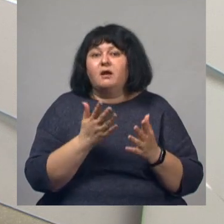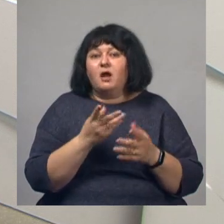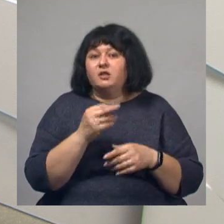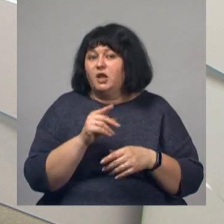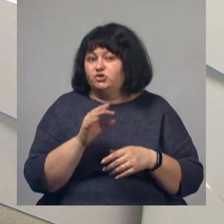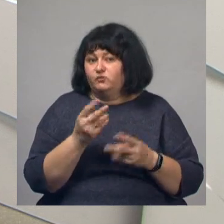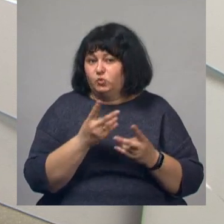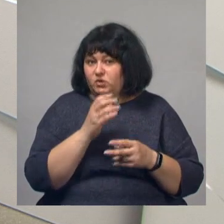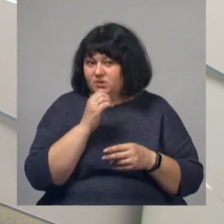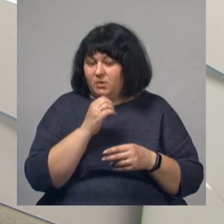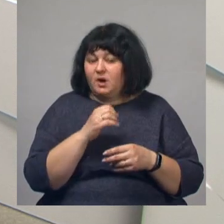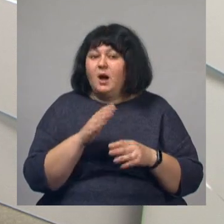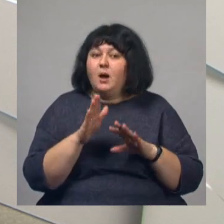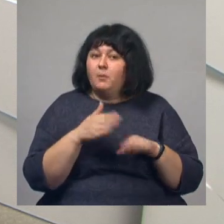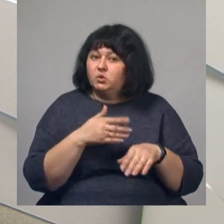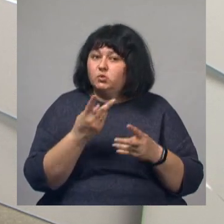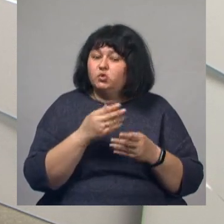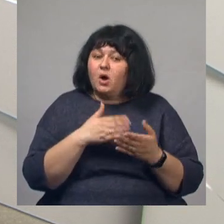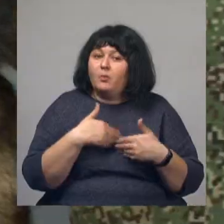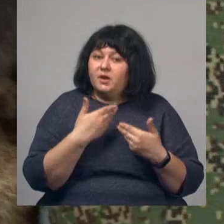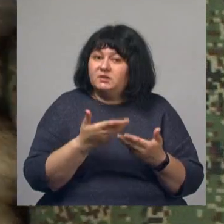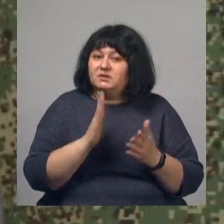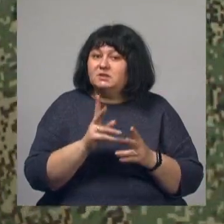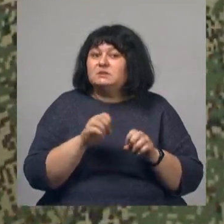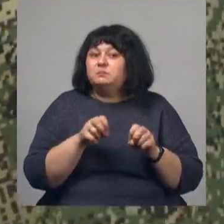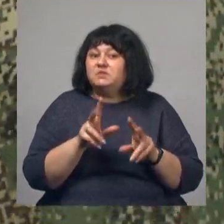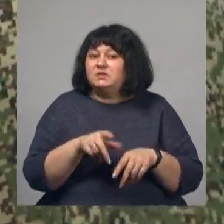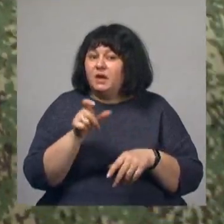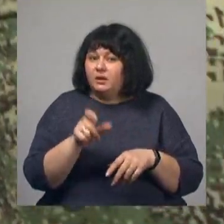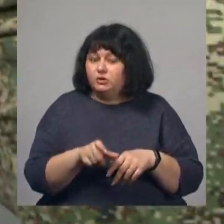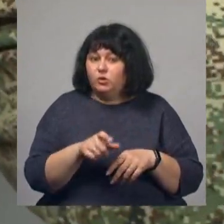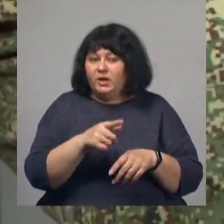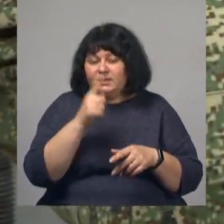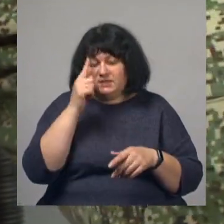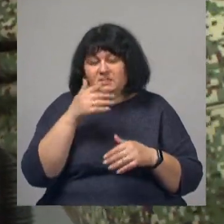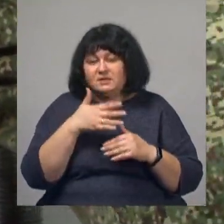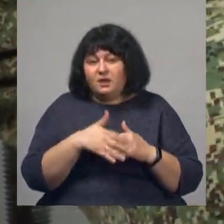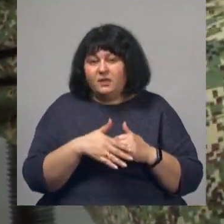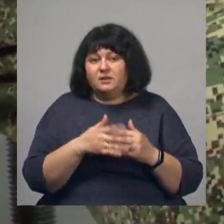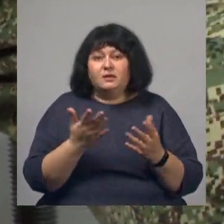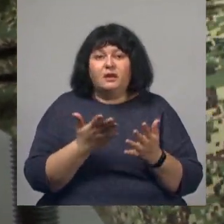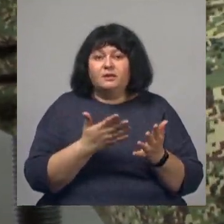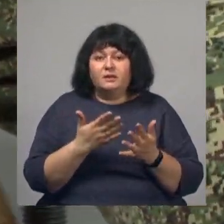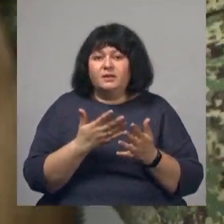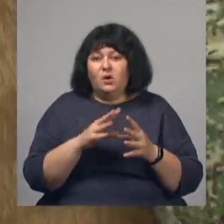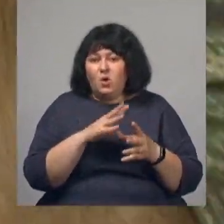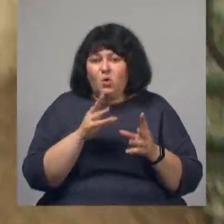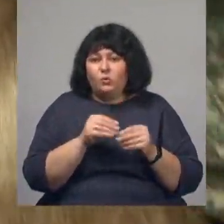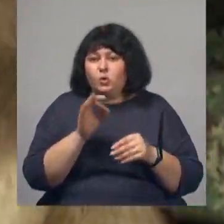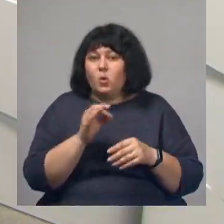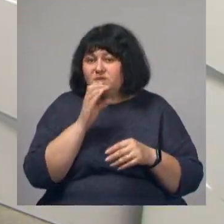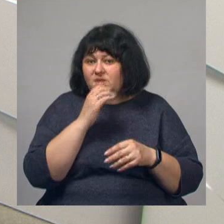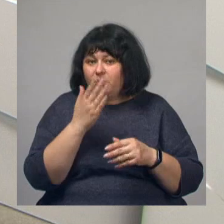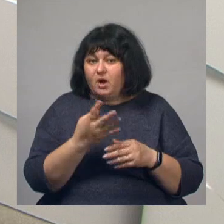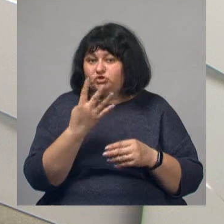После этого нужно обязательно обратиться к специалисту, поскольку те знания, ну, общепринятые о собаке, что у нее